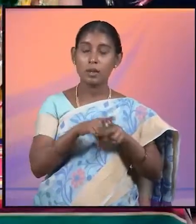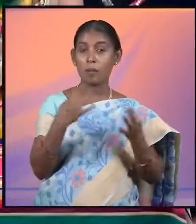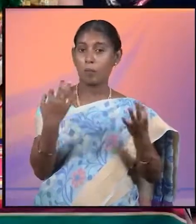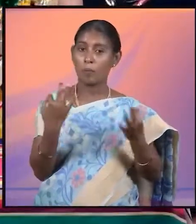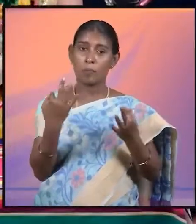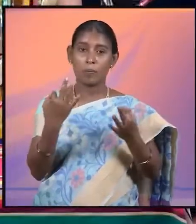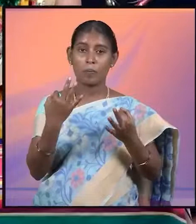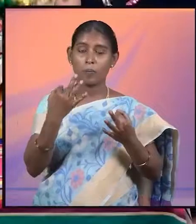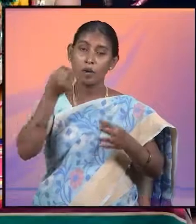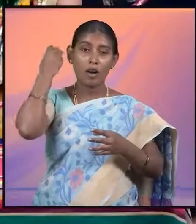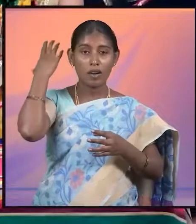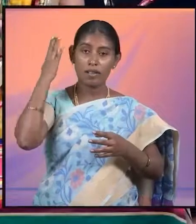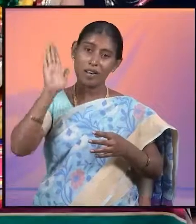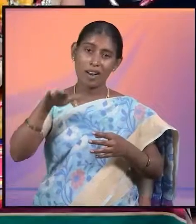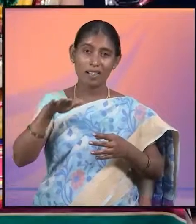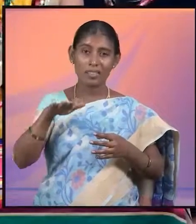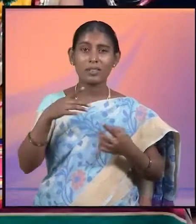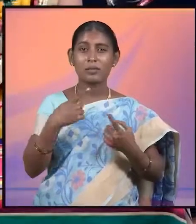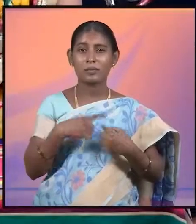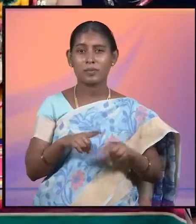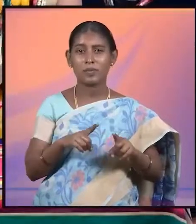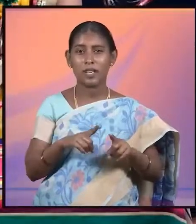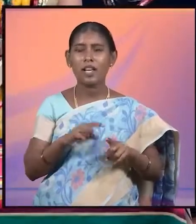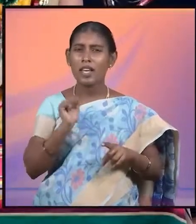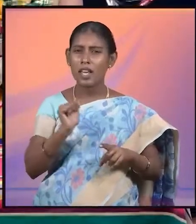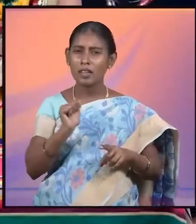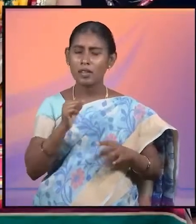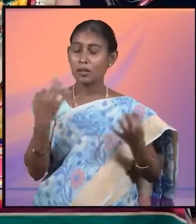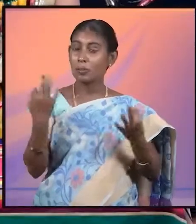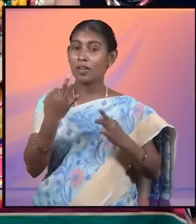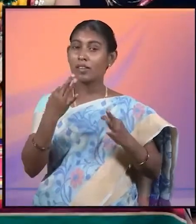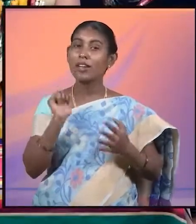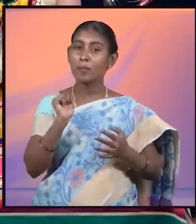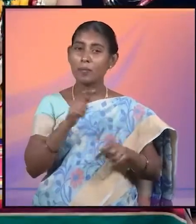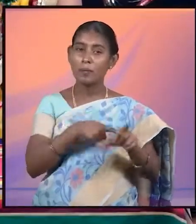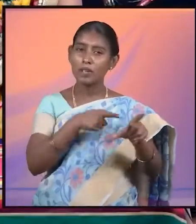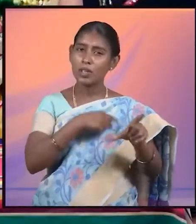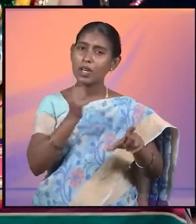எனவே புகழப்படும் காலம் எக்காலம் அது எக்காலம்.